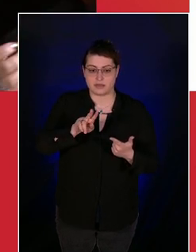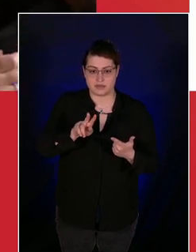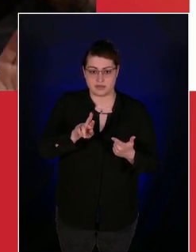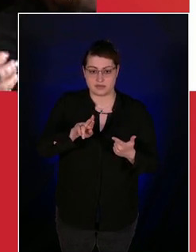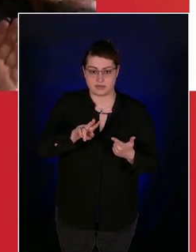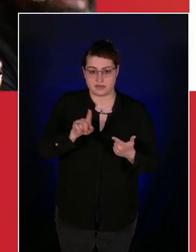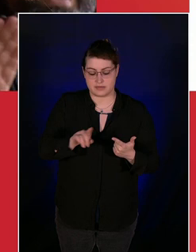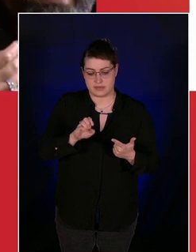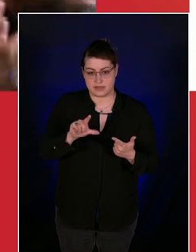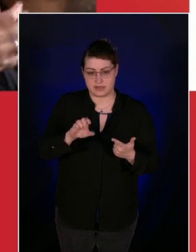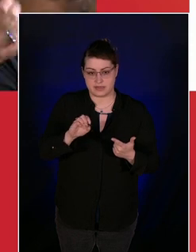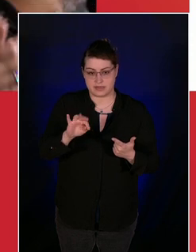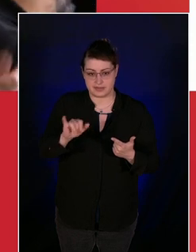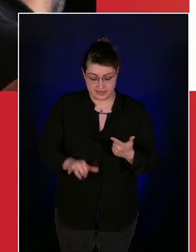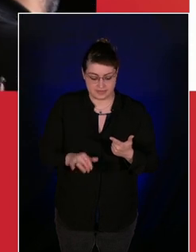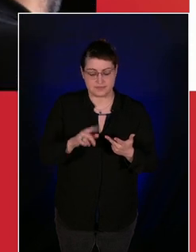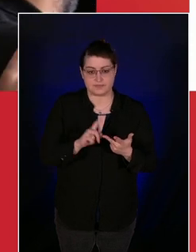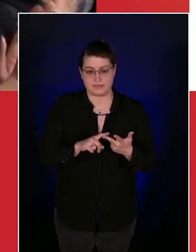Catherine Giraud,